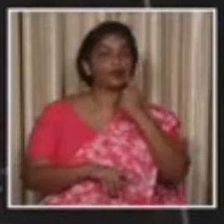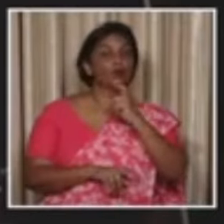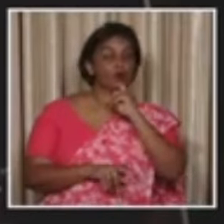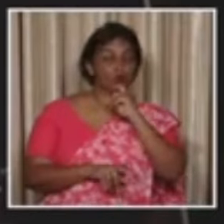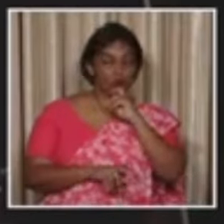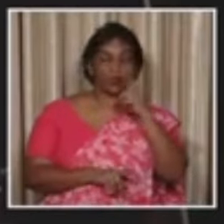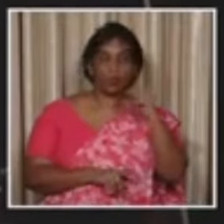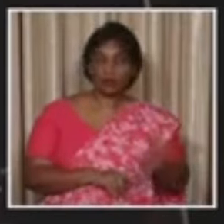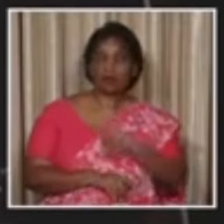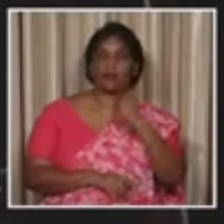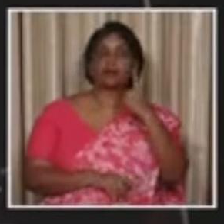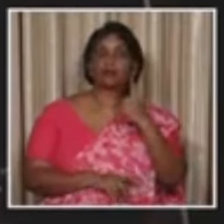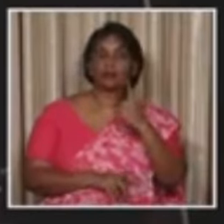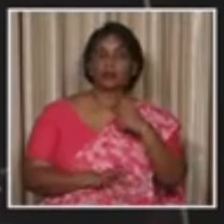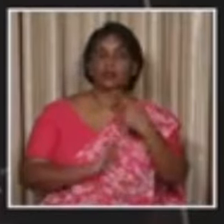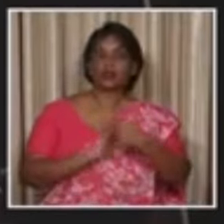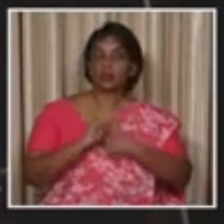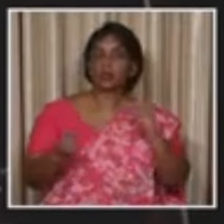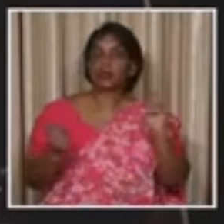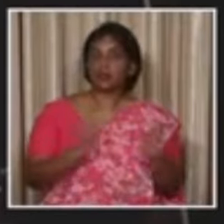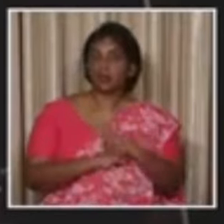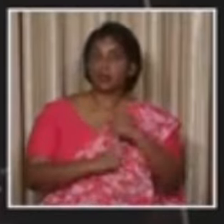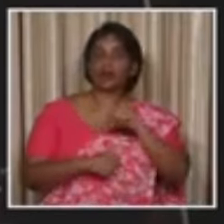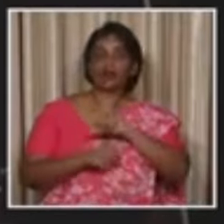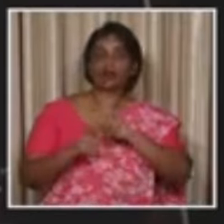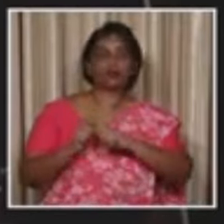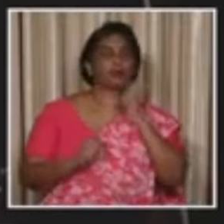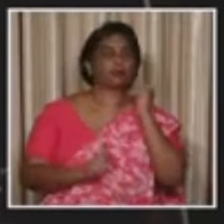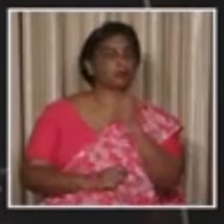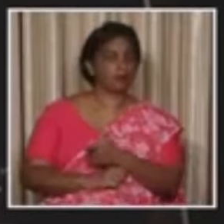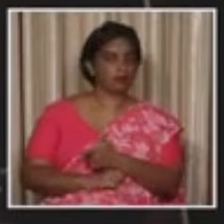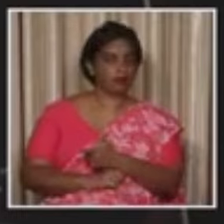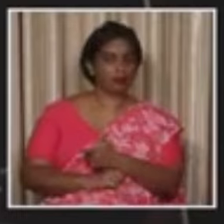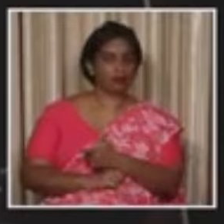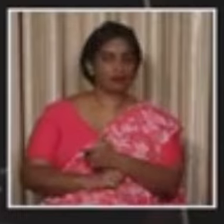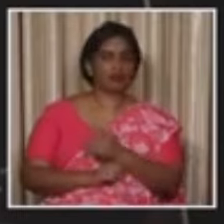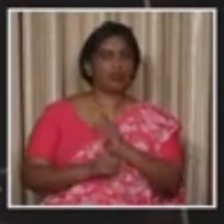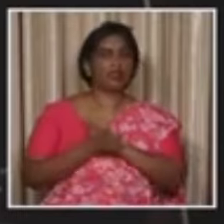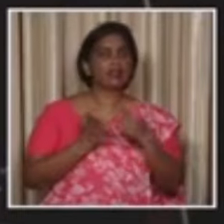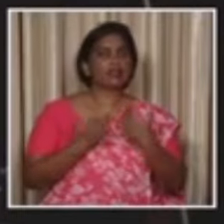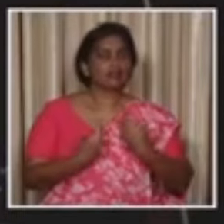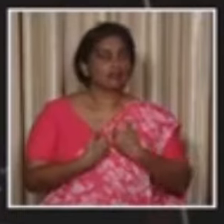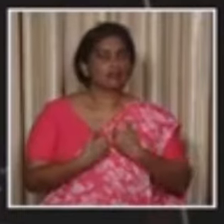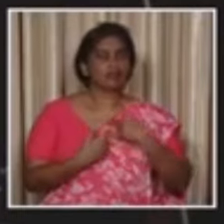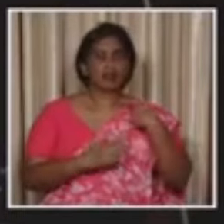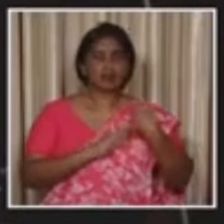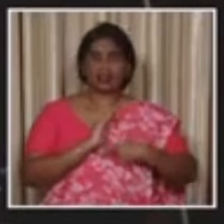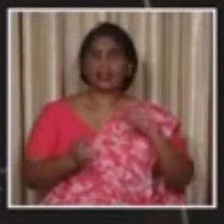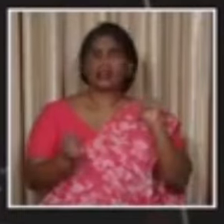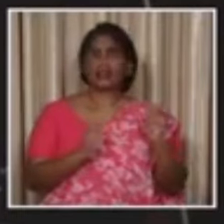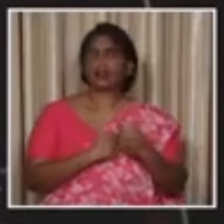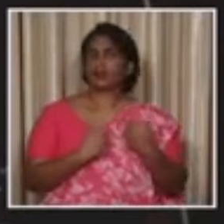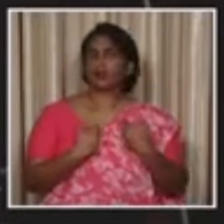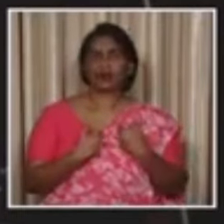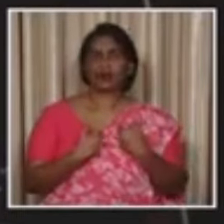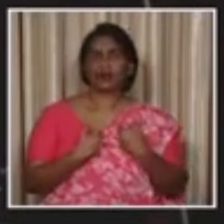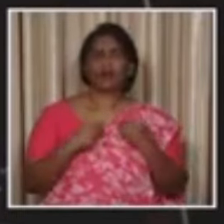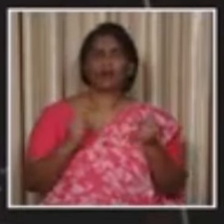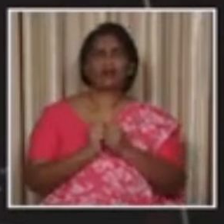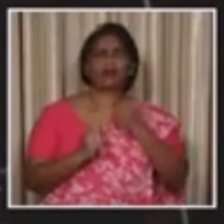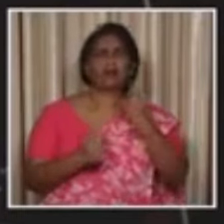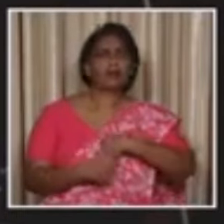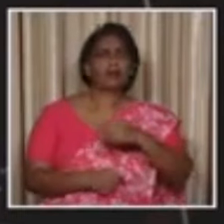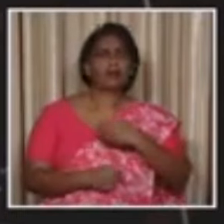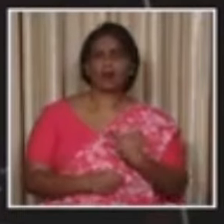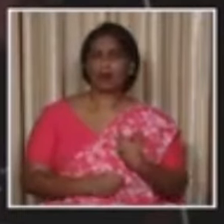නඩුවාරයකට මේ ශ්‍රී ලංකා ක්‍රිකට් ආයතනය වියදම් කරනවා. හේෂවිතානගේ මේ රටේ ක්‍රිකට් එකේ මොකක්ද කරලා තියෙන